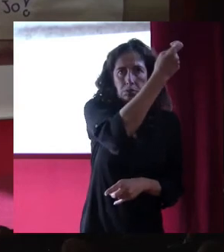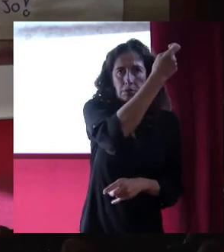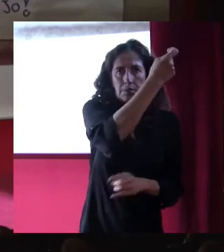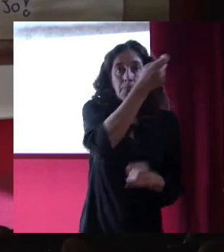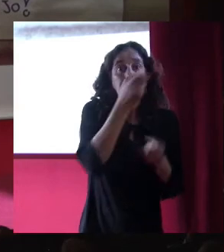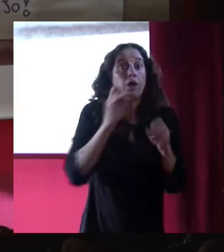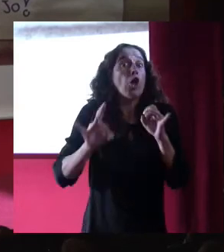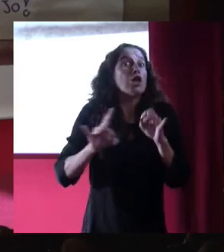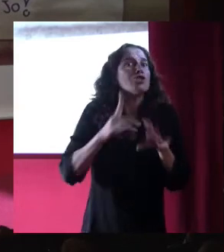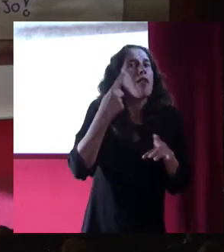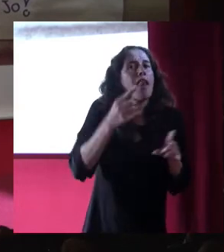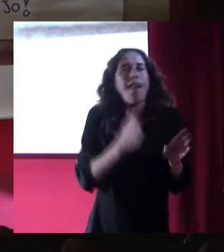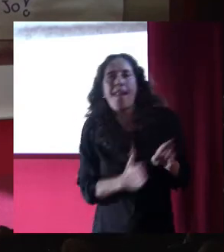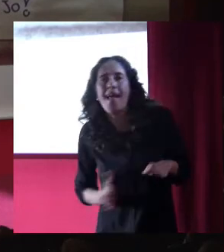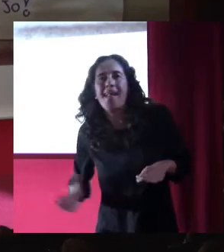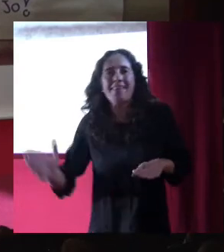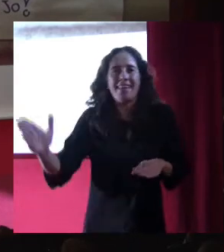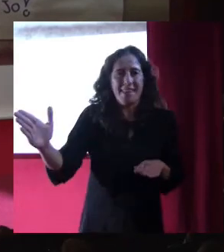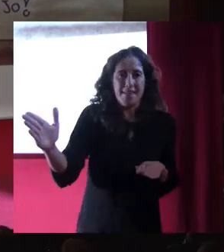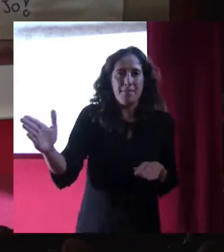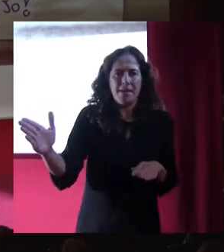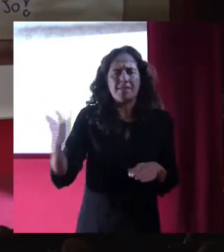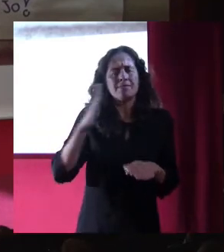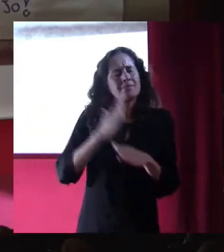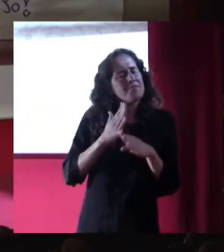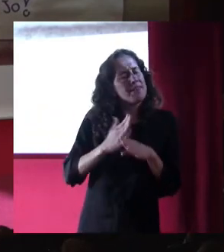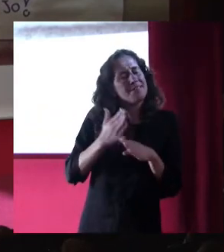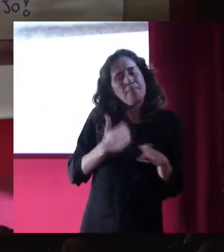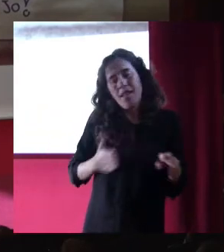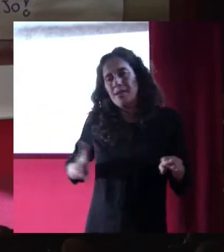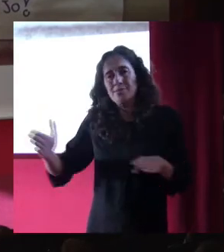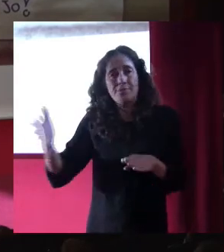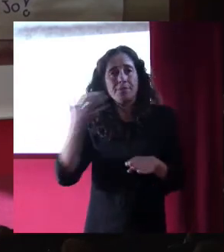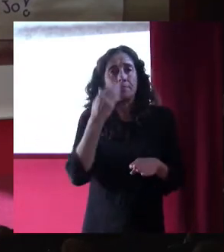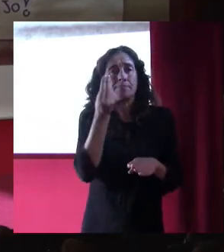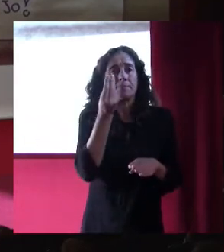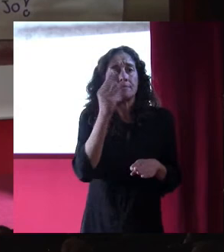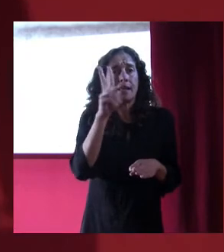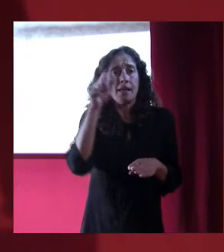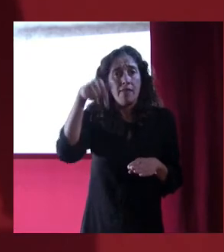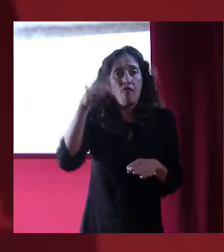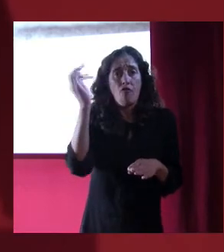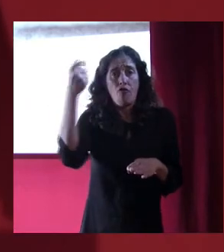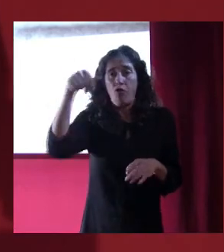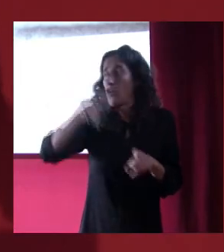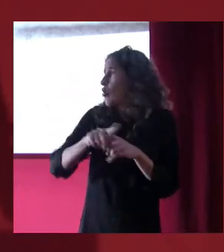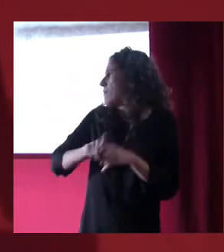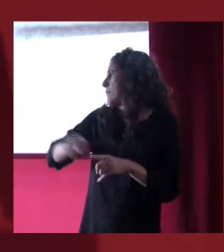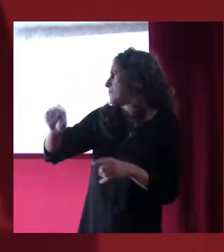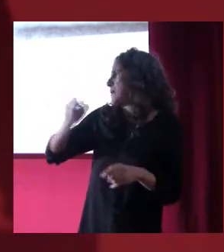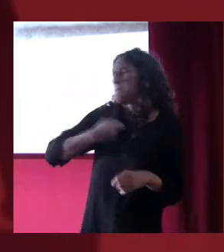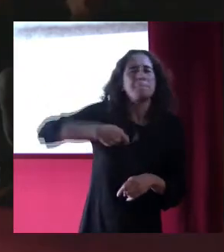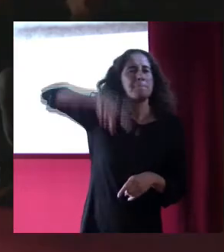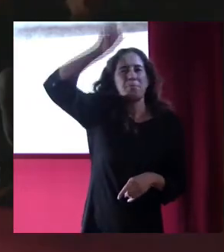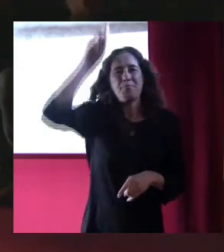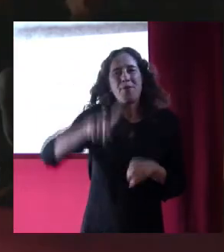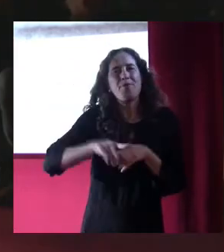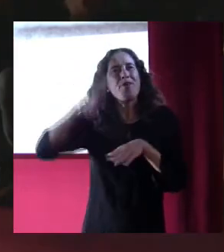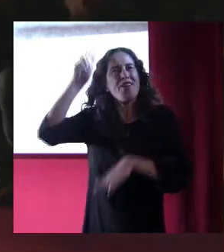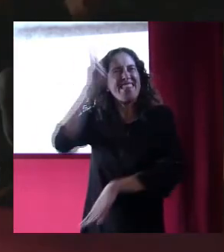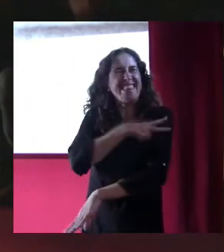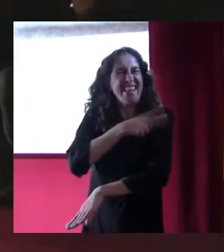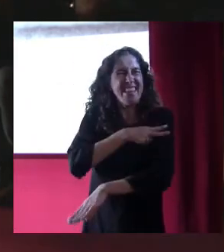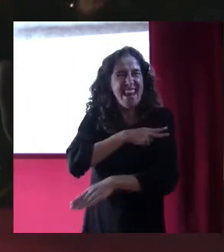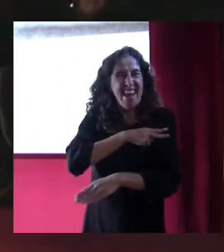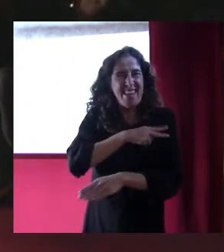ha una alternativa. Sempre hi ha una alternativa. Quim Forn va ser el millor primer tinent alcalde de l'Ajuntament de Barcelona